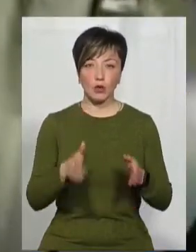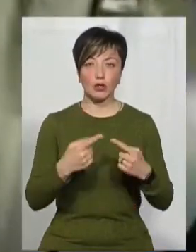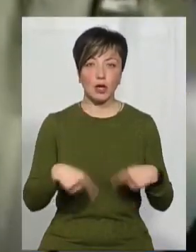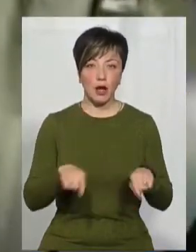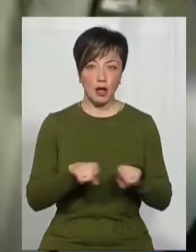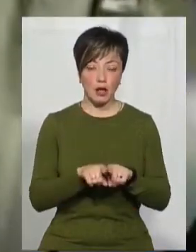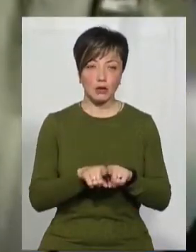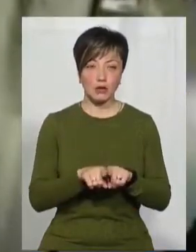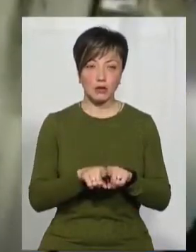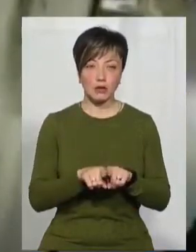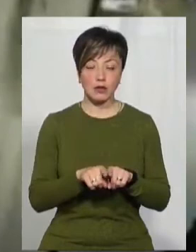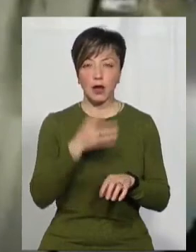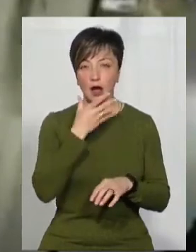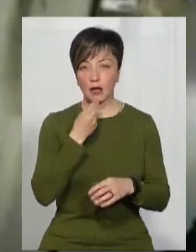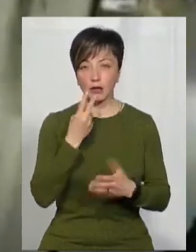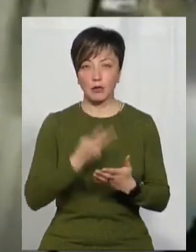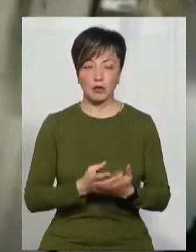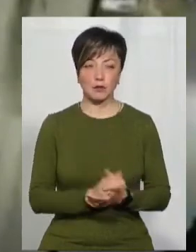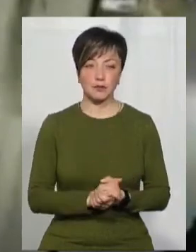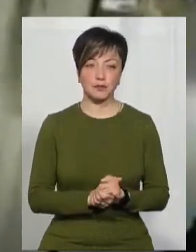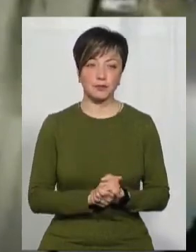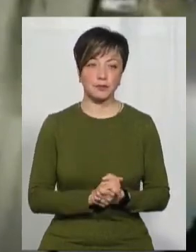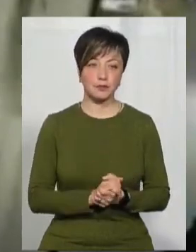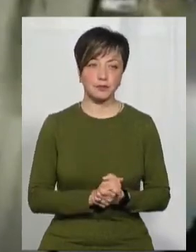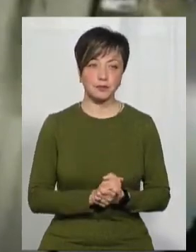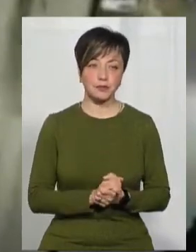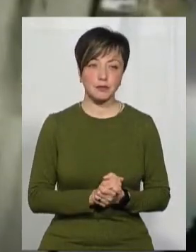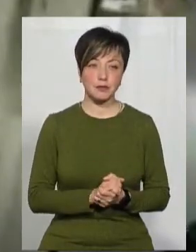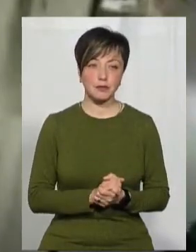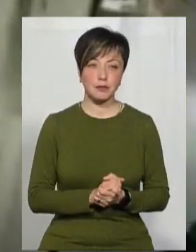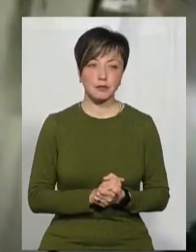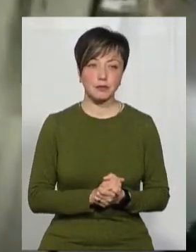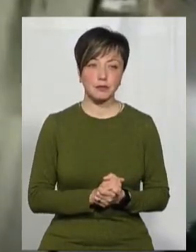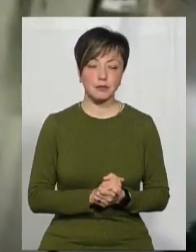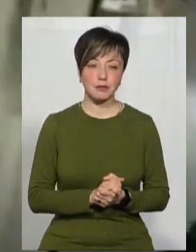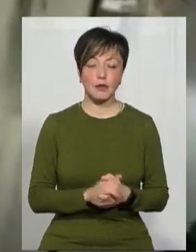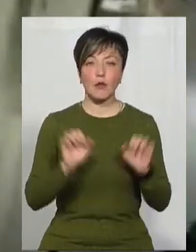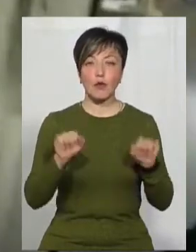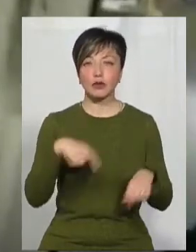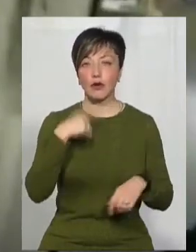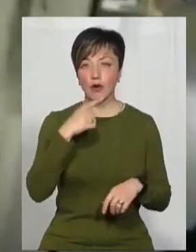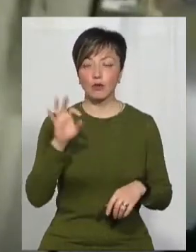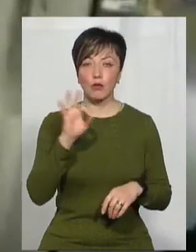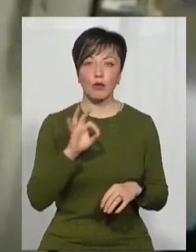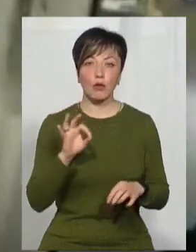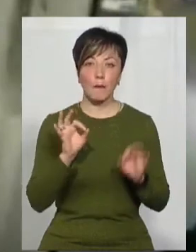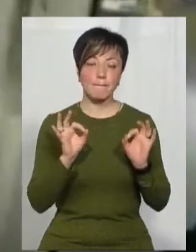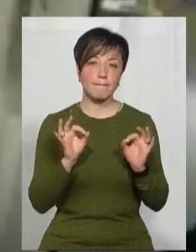не гарний показник. Також можна говорити про